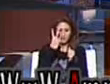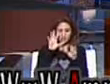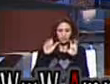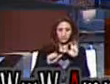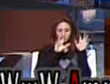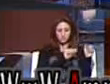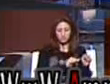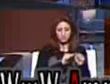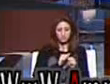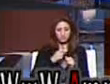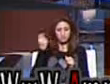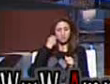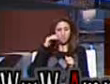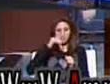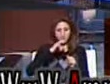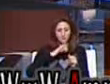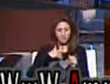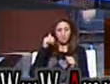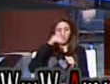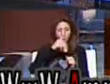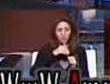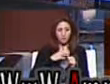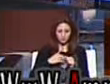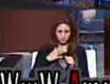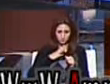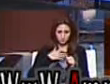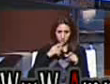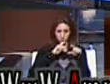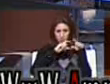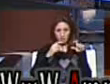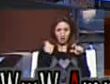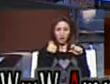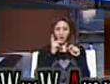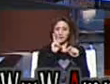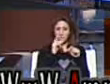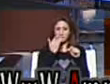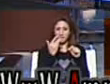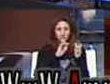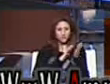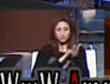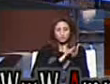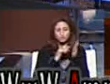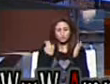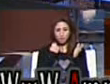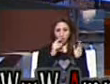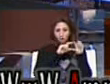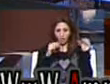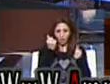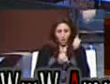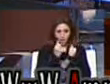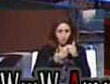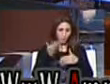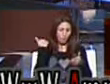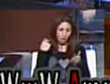يعني ملاكي او سموية اللون بدون لوحات معدنية، والاخرى عربية نصف نقل. وغالبا هذه